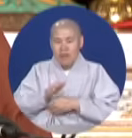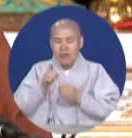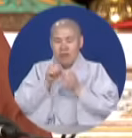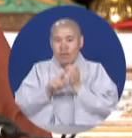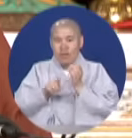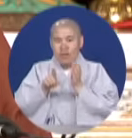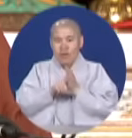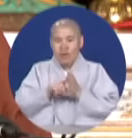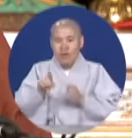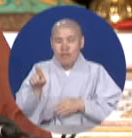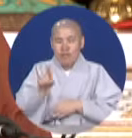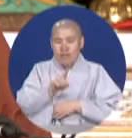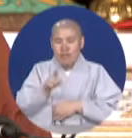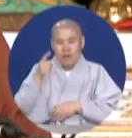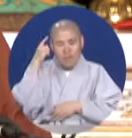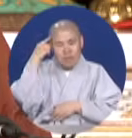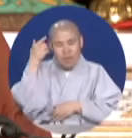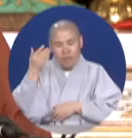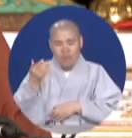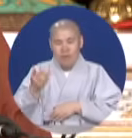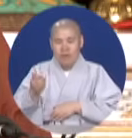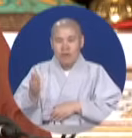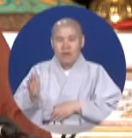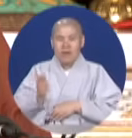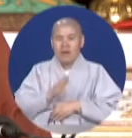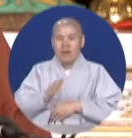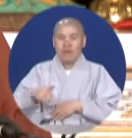불교가 뭡니까? 하면 몰라요.